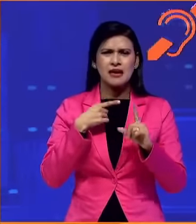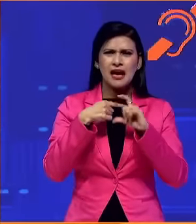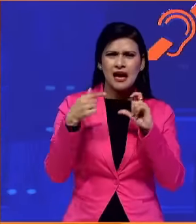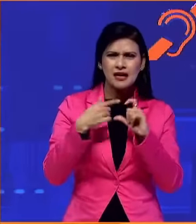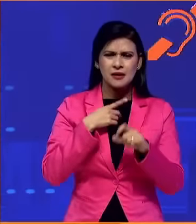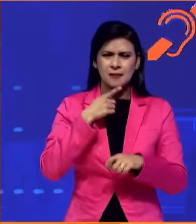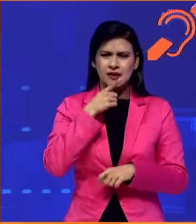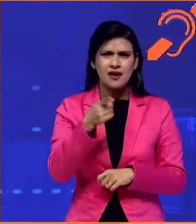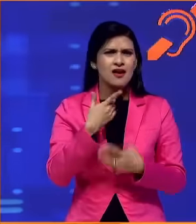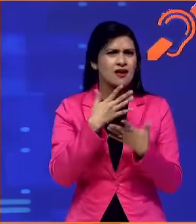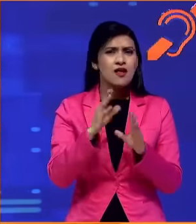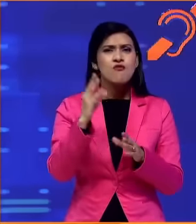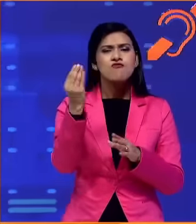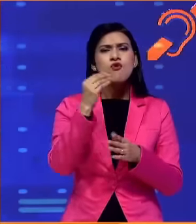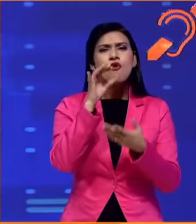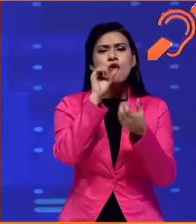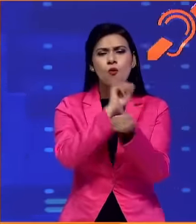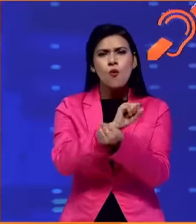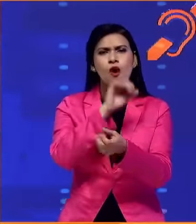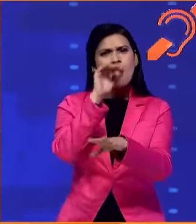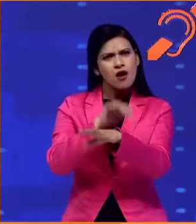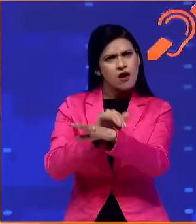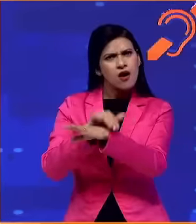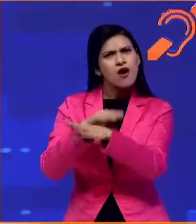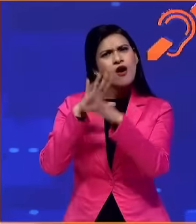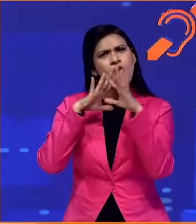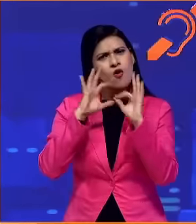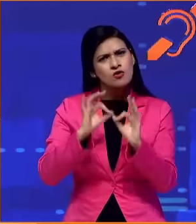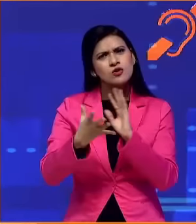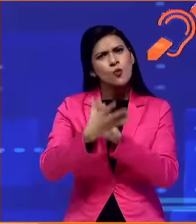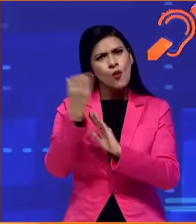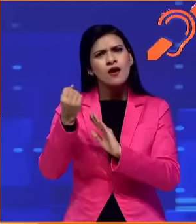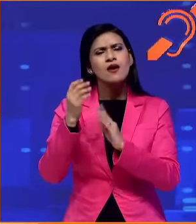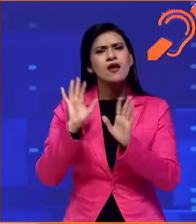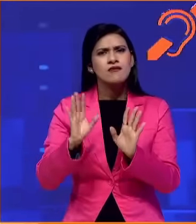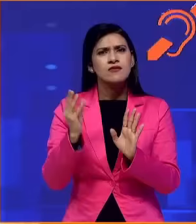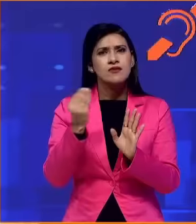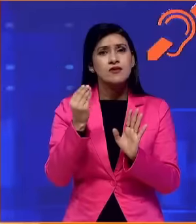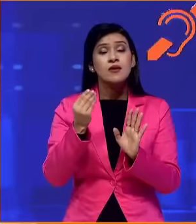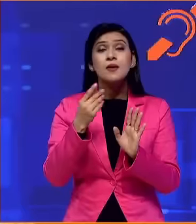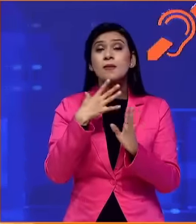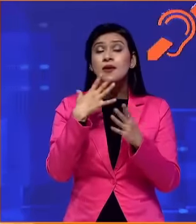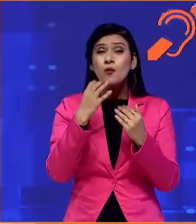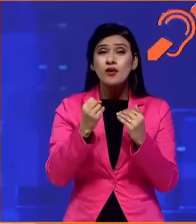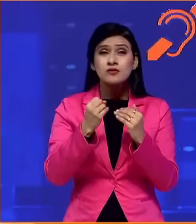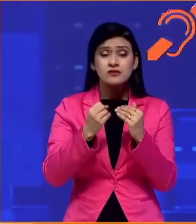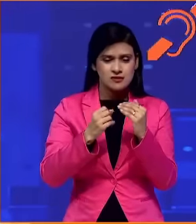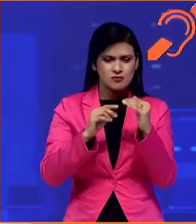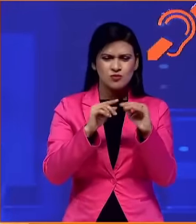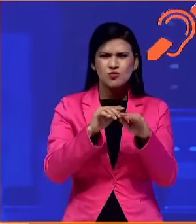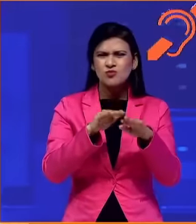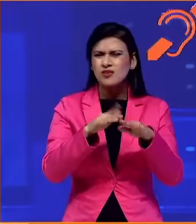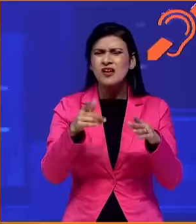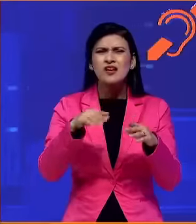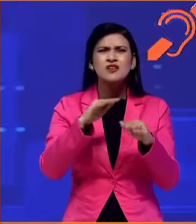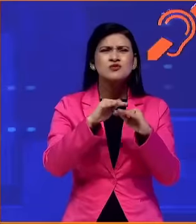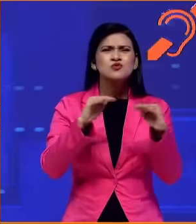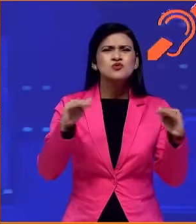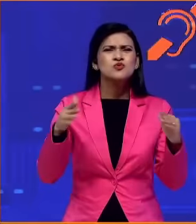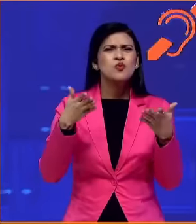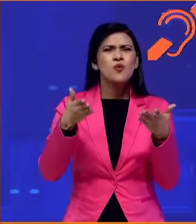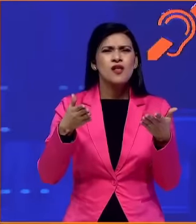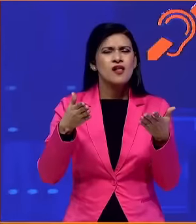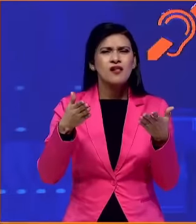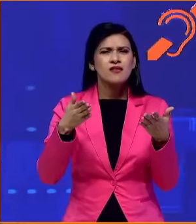रहीथी।कुछ लोगोंकोगिरफ्तारभीकियागया।लेकिनमैंचाहताथा किजोलोगअसलमें बड़ेखिलाड़ीहैं,वेहीआगेआएं। वेहीसबसेमहत्वपूर्णलोगहैं।उनलोगोंकोभी उसस्तरतक